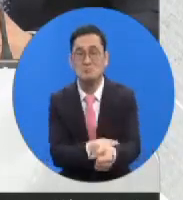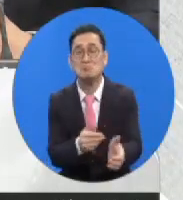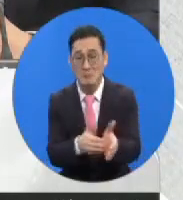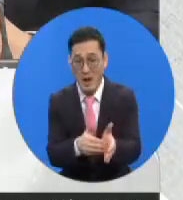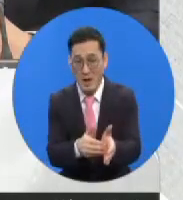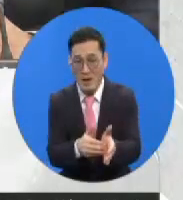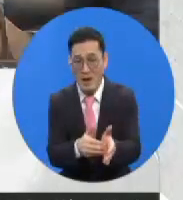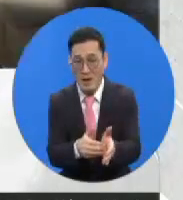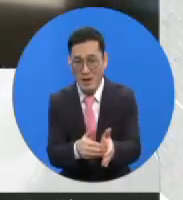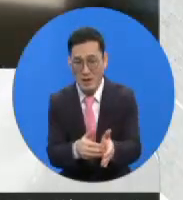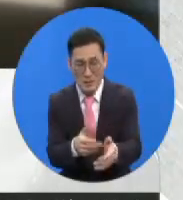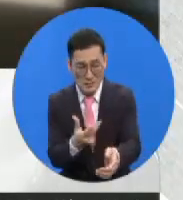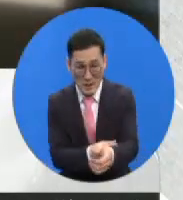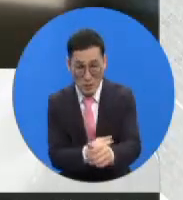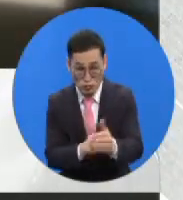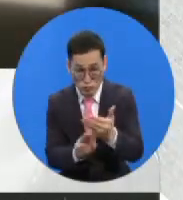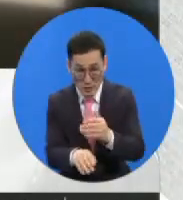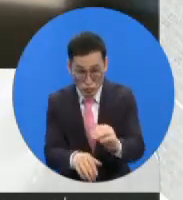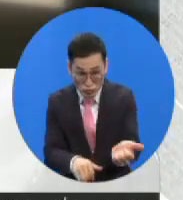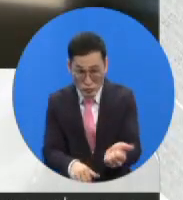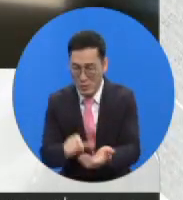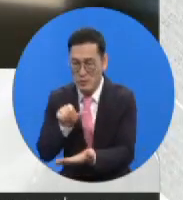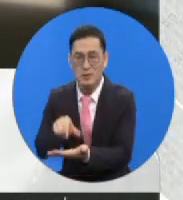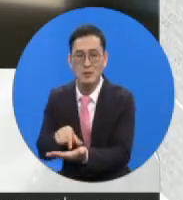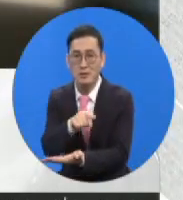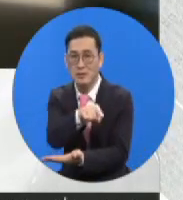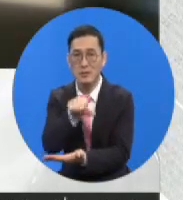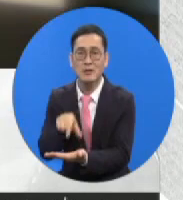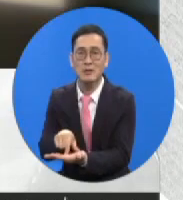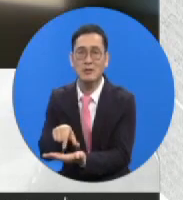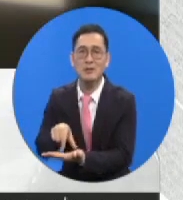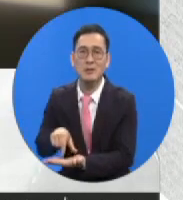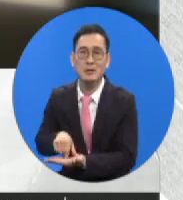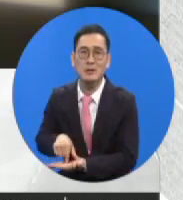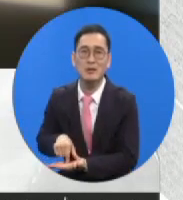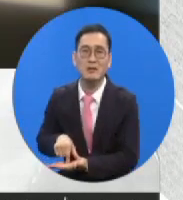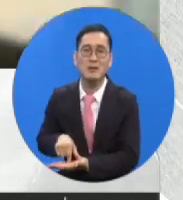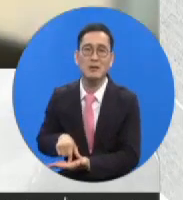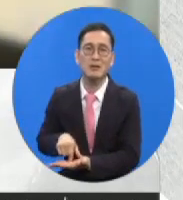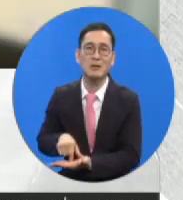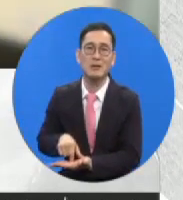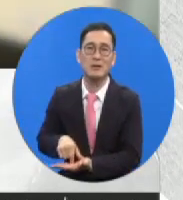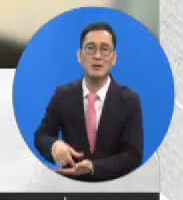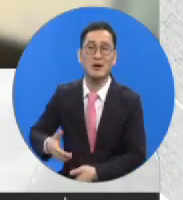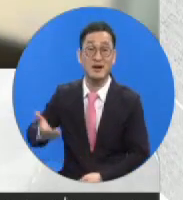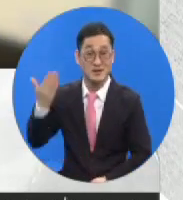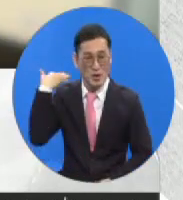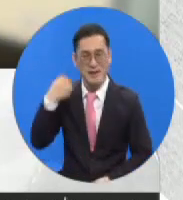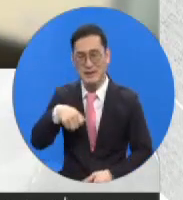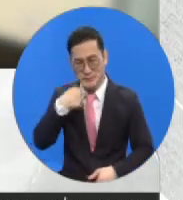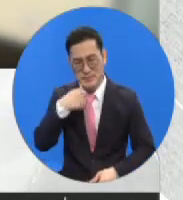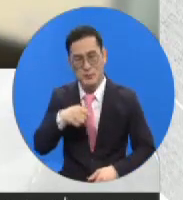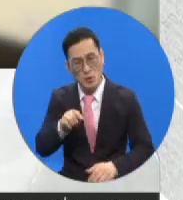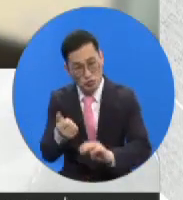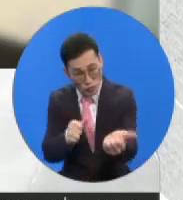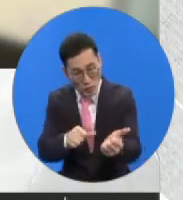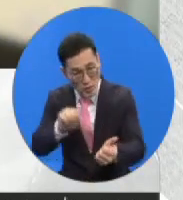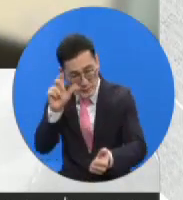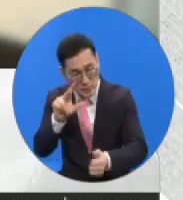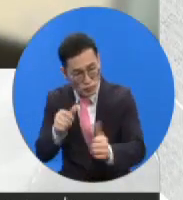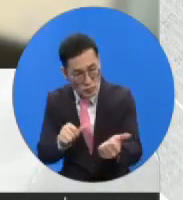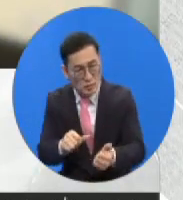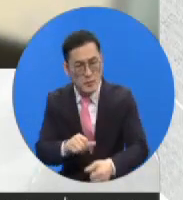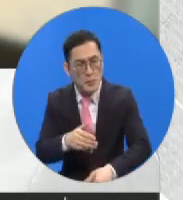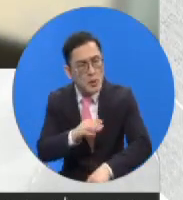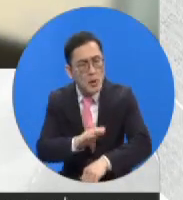음식이 되게 위험하다라는 이제 뉴스가 나오면 내가 그 음식 때문에 뭐가 잘못됐나라고 판단할 수 있는 것처럼 지금은 인과관계는